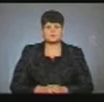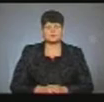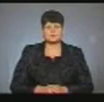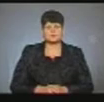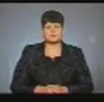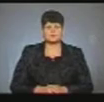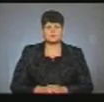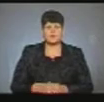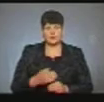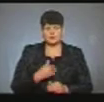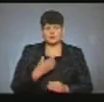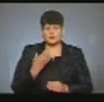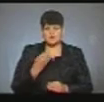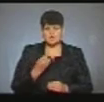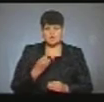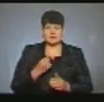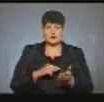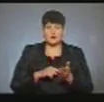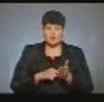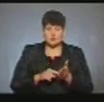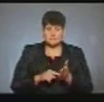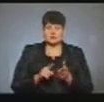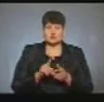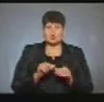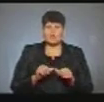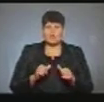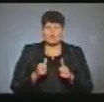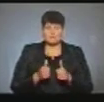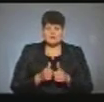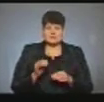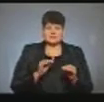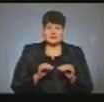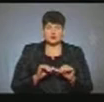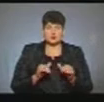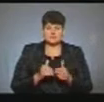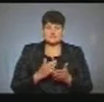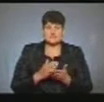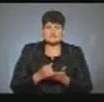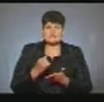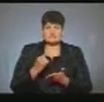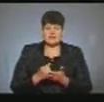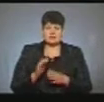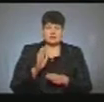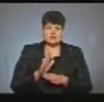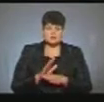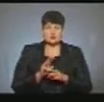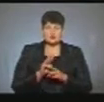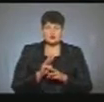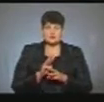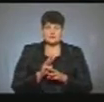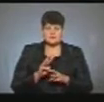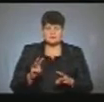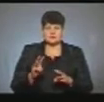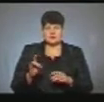Я б зразу хотів ще також наголосити на тому, що комісія, склад комісії також є затверджений наказом Мінрегіону,